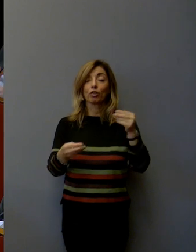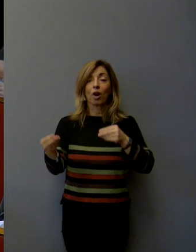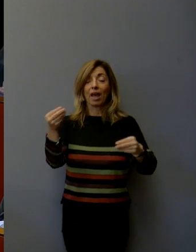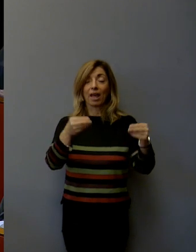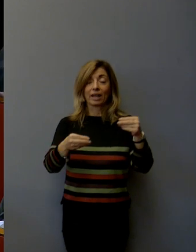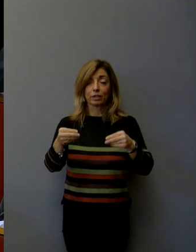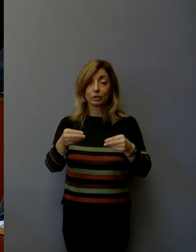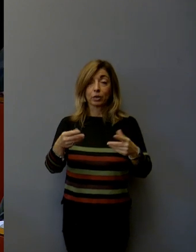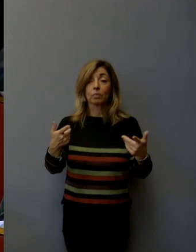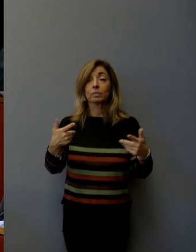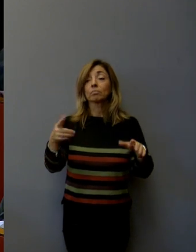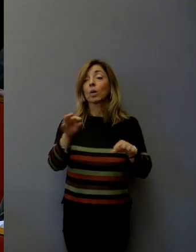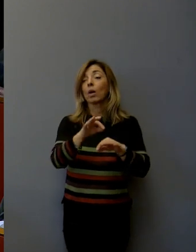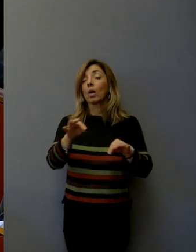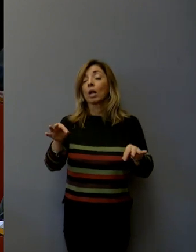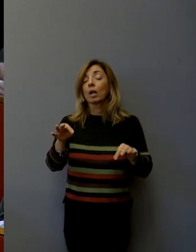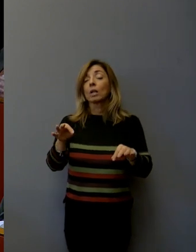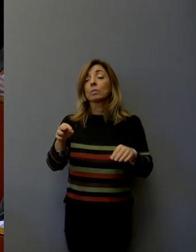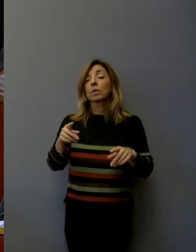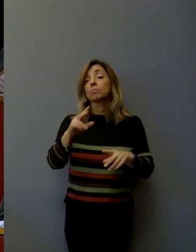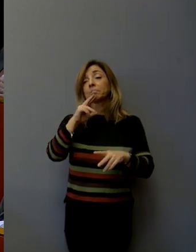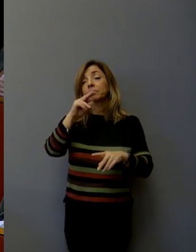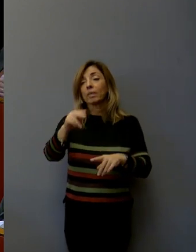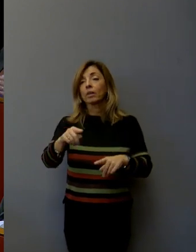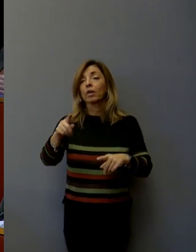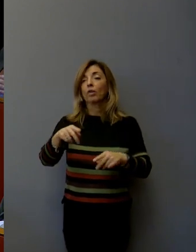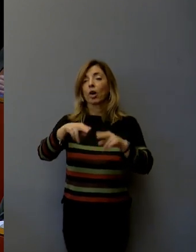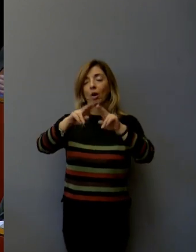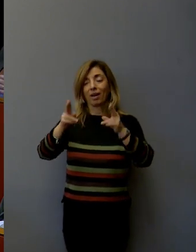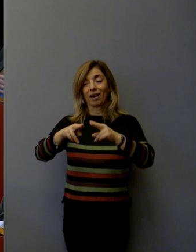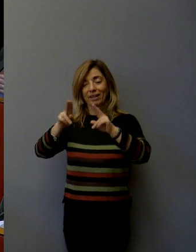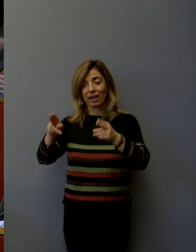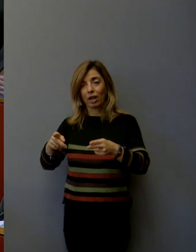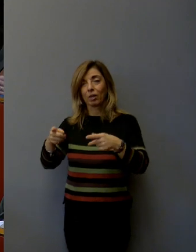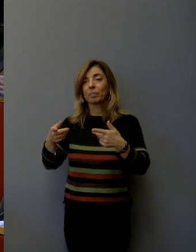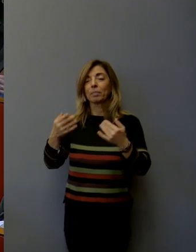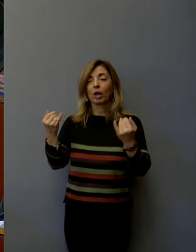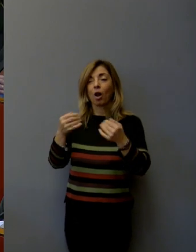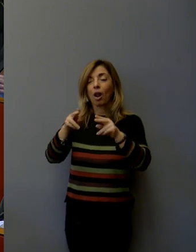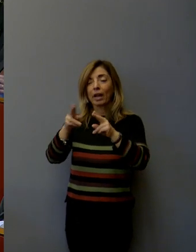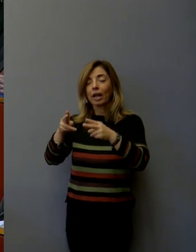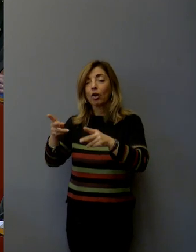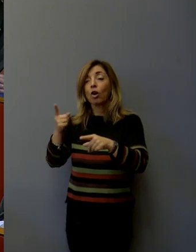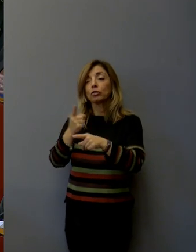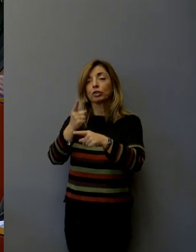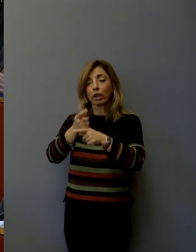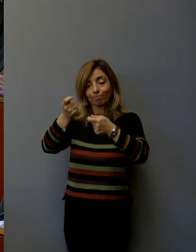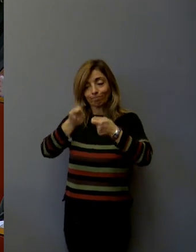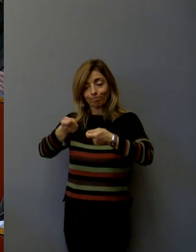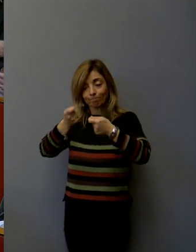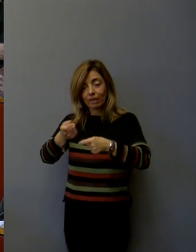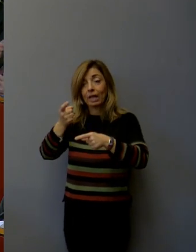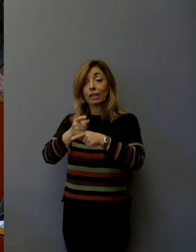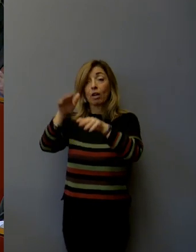di vicinato le piccole attività dovevano avere una spinta ulteriore dovevano essere tutelate che ogni serranda chiusa